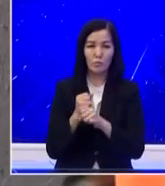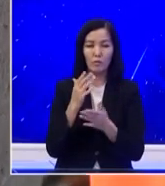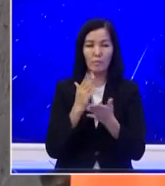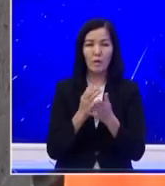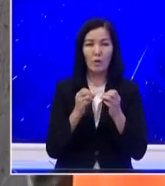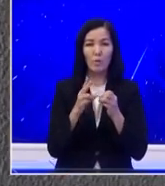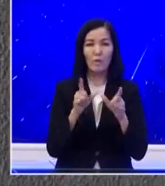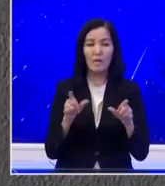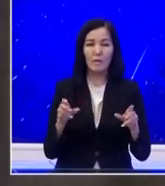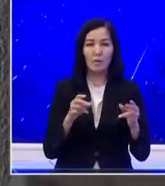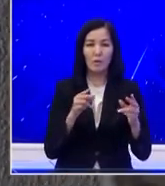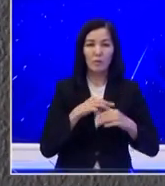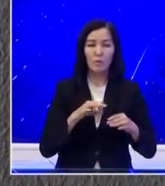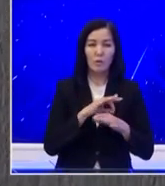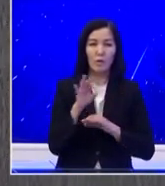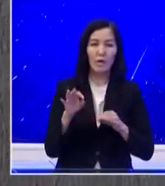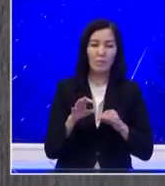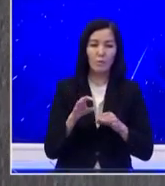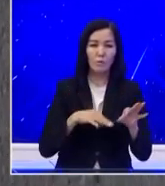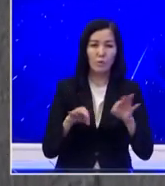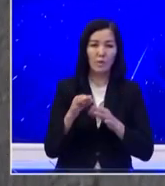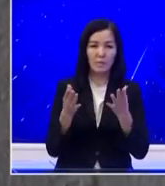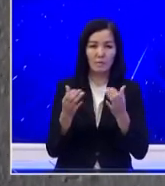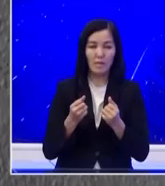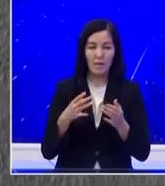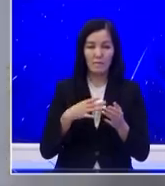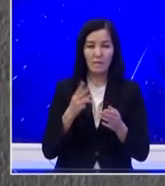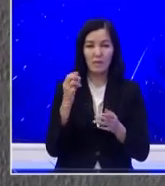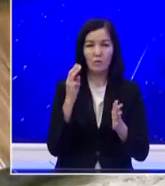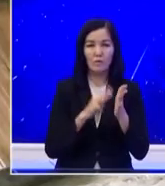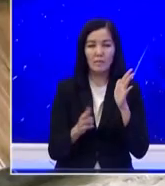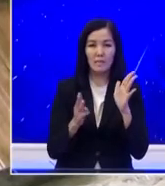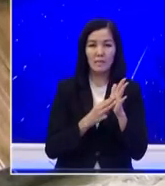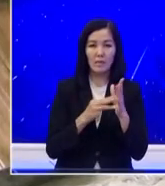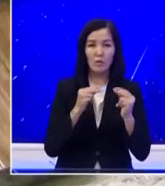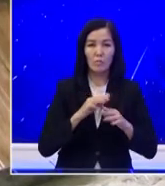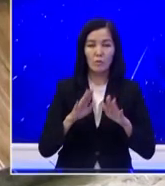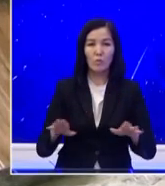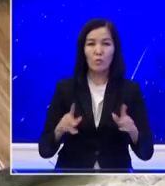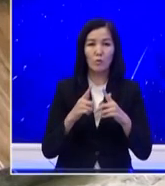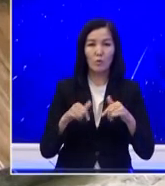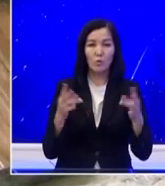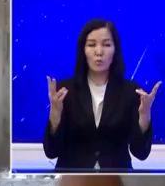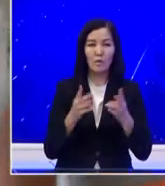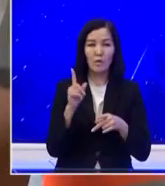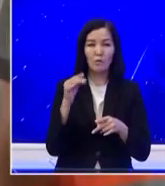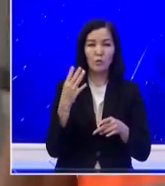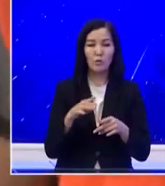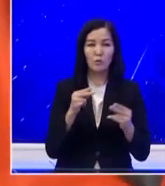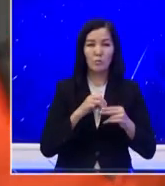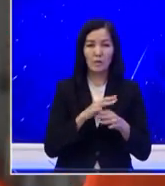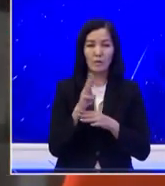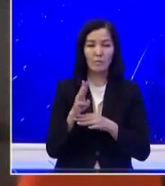жұмыспен қамтудың жол картасымен алыныпты. Жалпы Қапшағай қаласы бойынша 288 жұмыс орны құрылу керек. 143-і жұмыспен